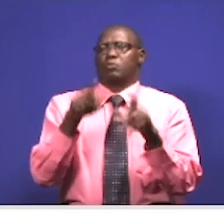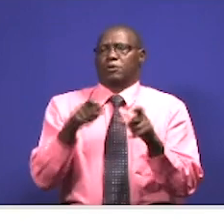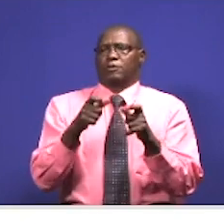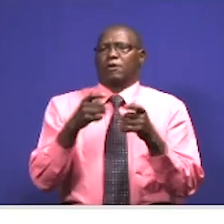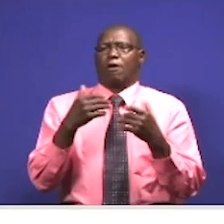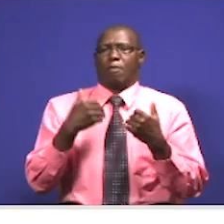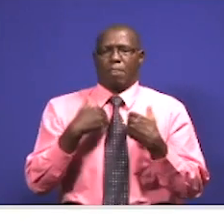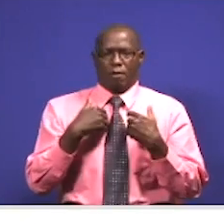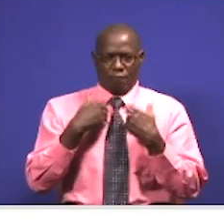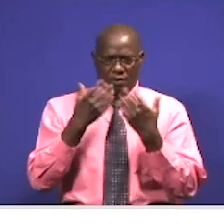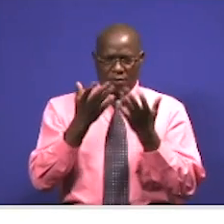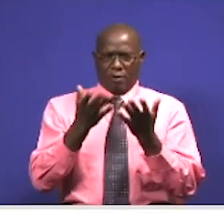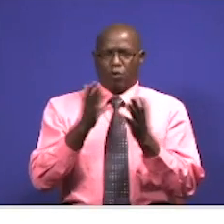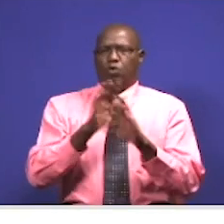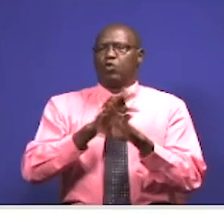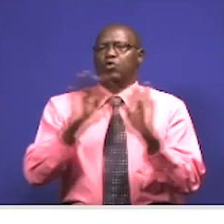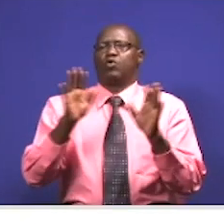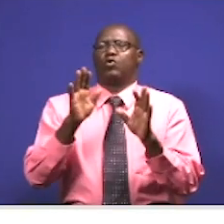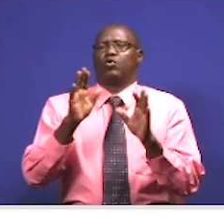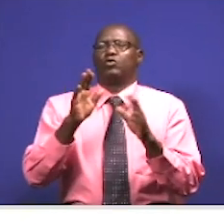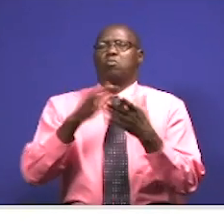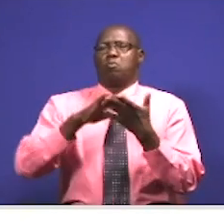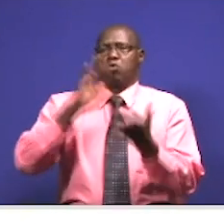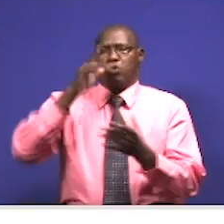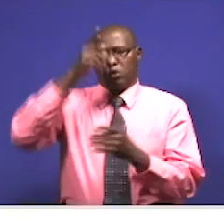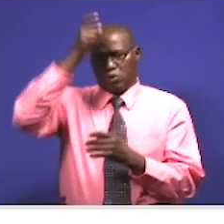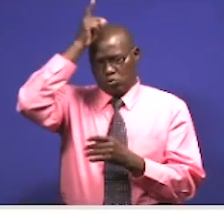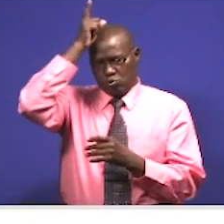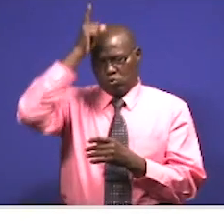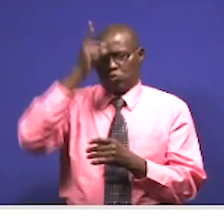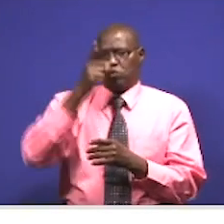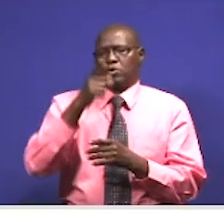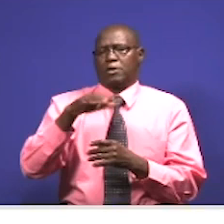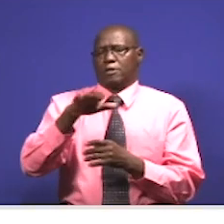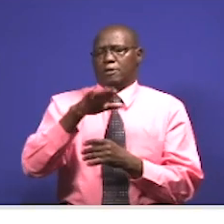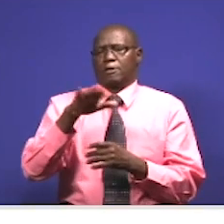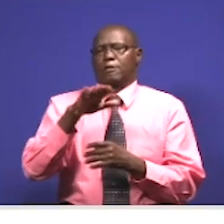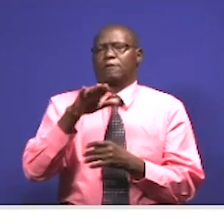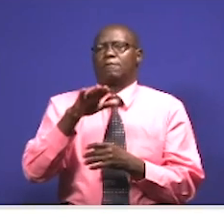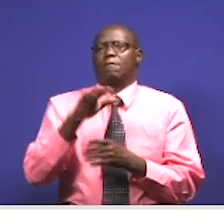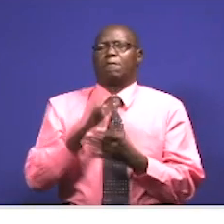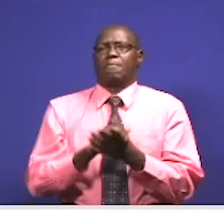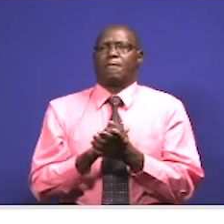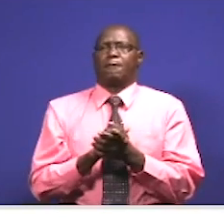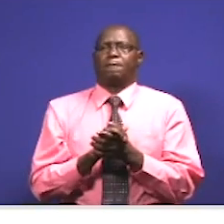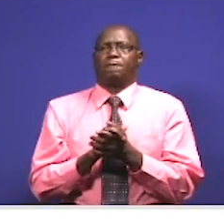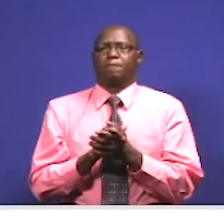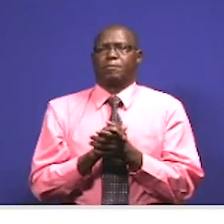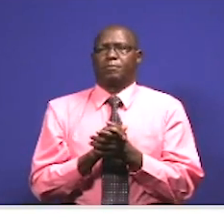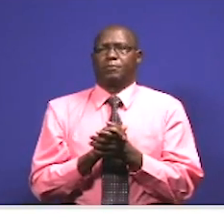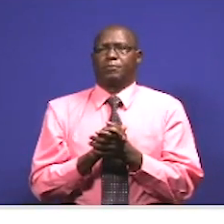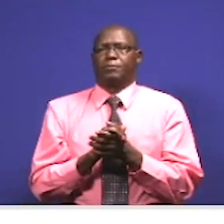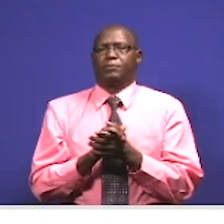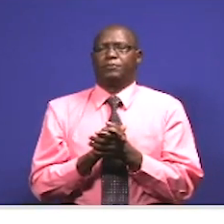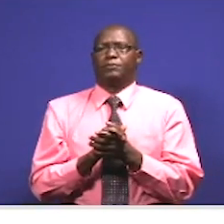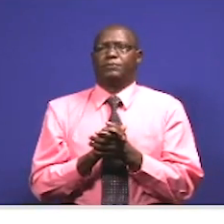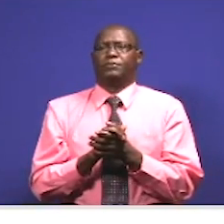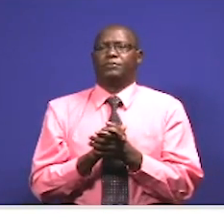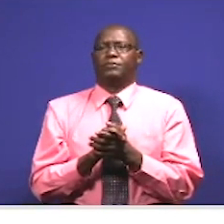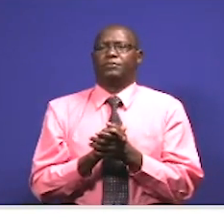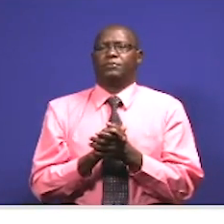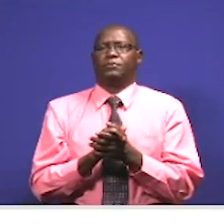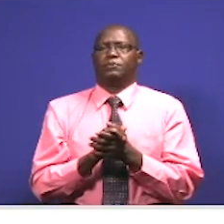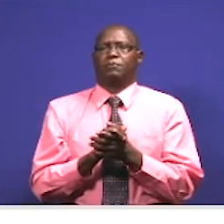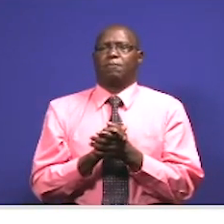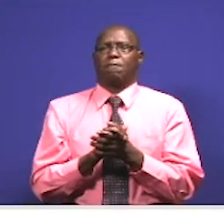welcomed greatly, especially in the rural areas, where it seems the journalists' voices are not heard. Uhuru wa wanahabari nchini Kenya,